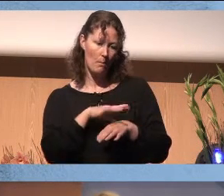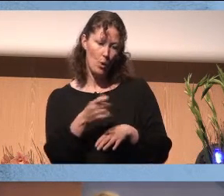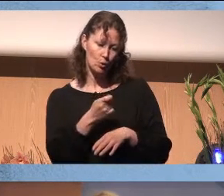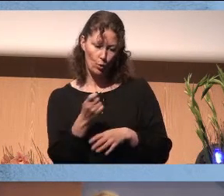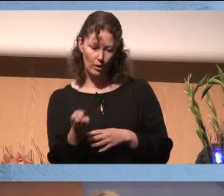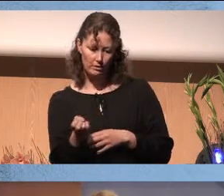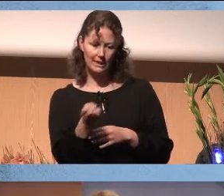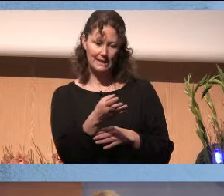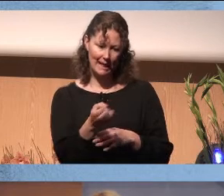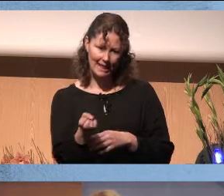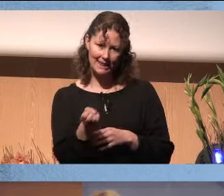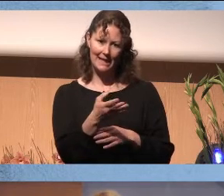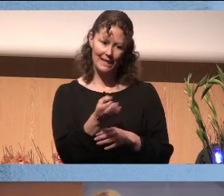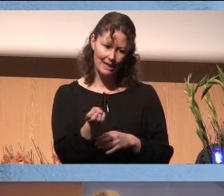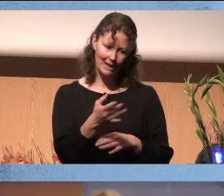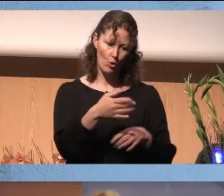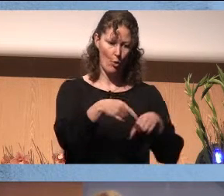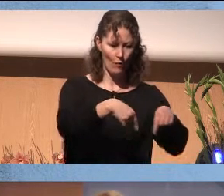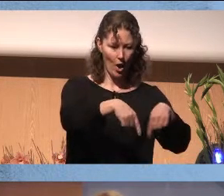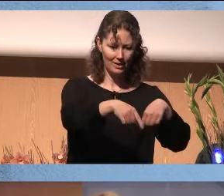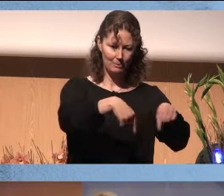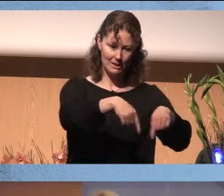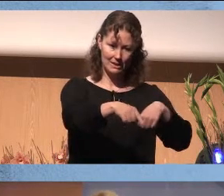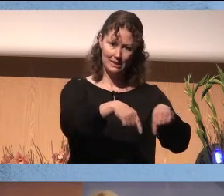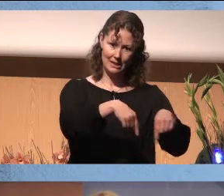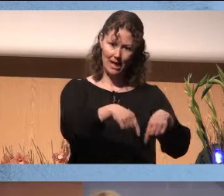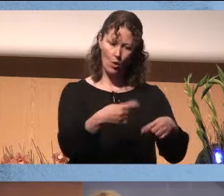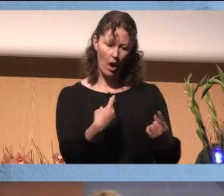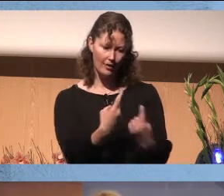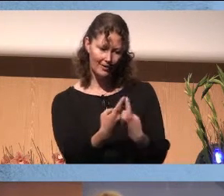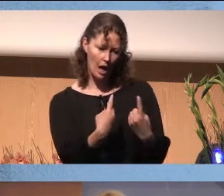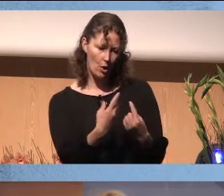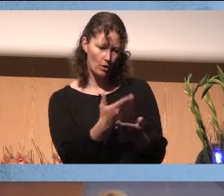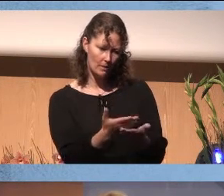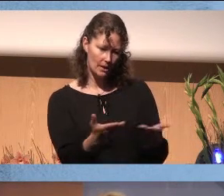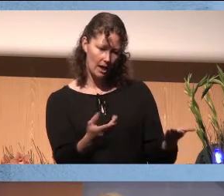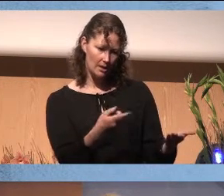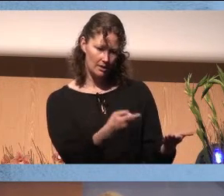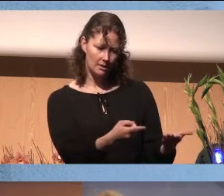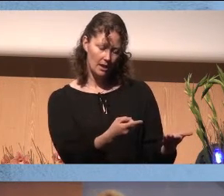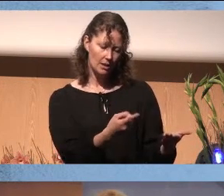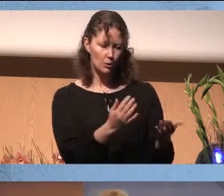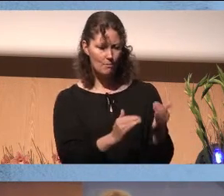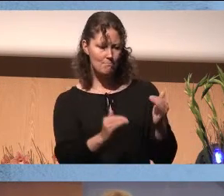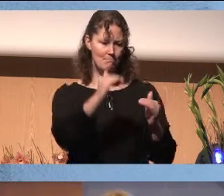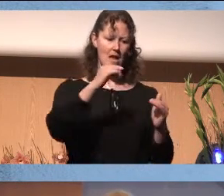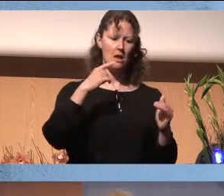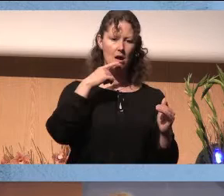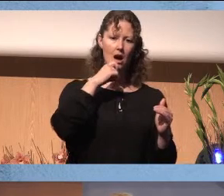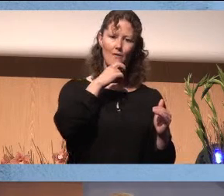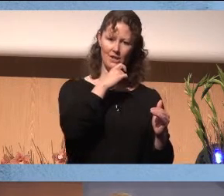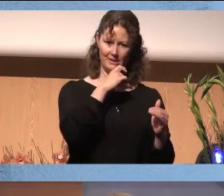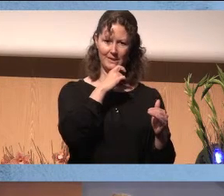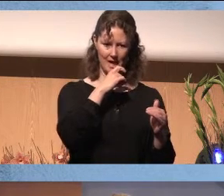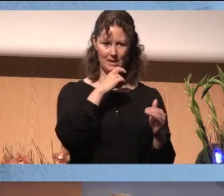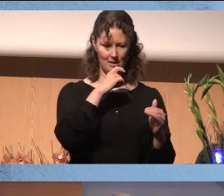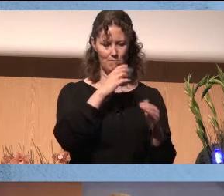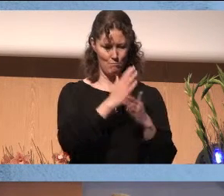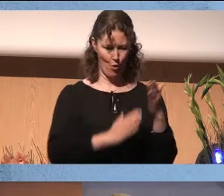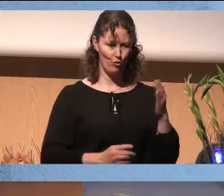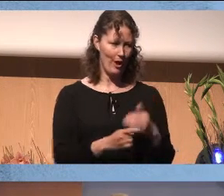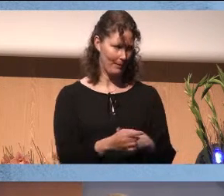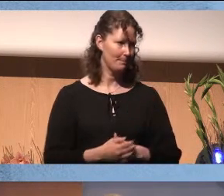sende inn og få administrert og hatt dialog med tjenesten på et enda mer avansert